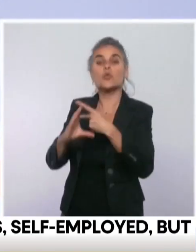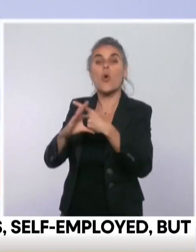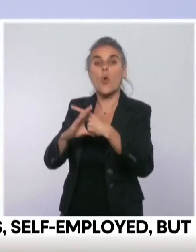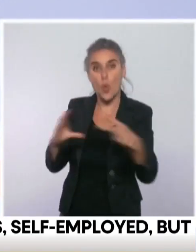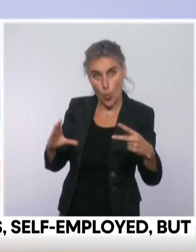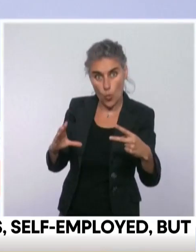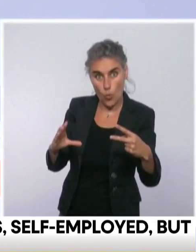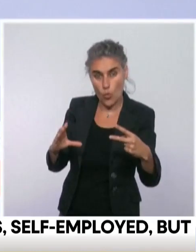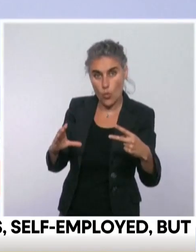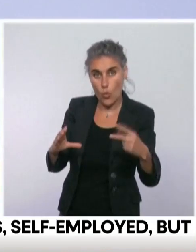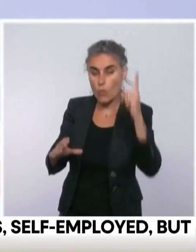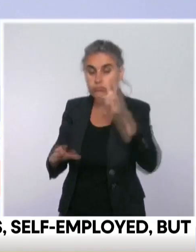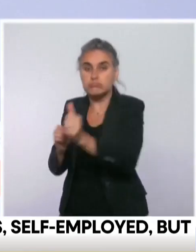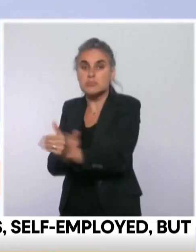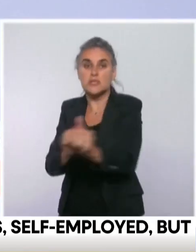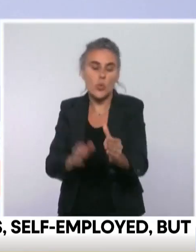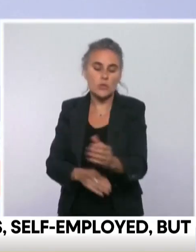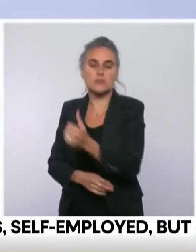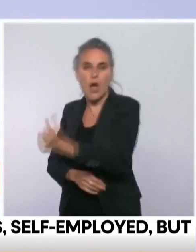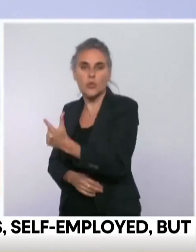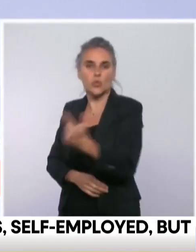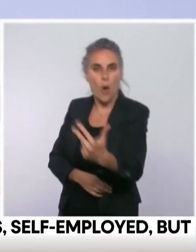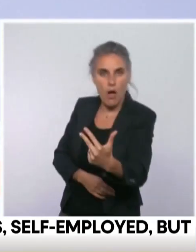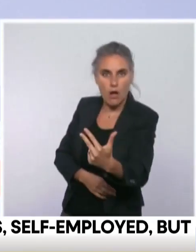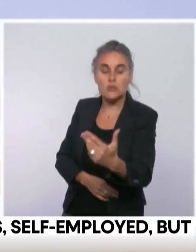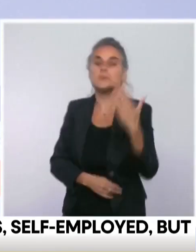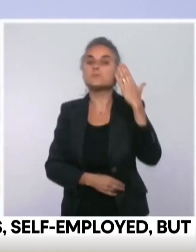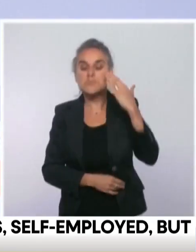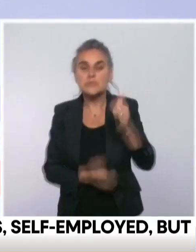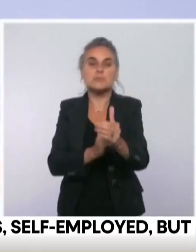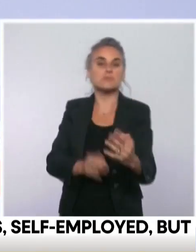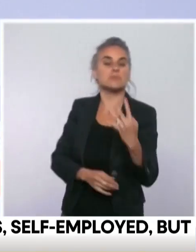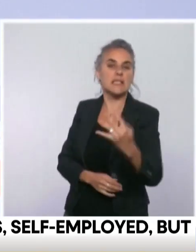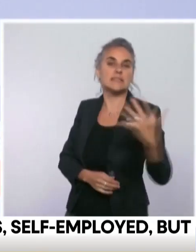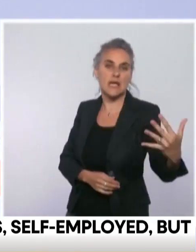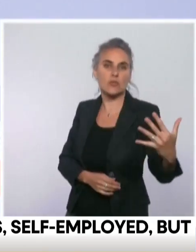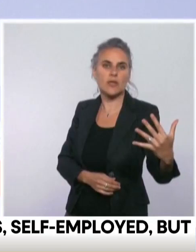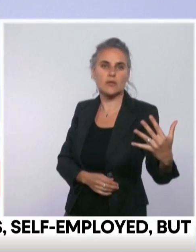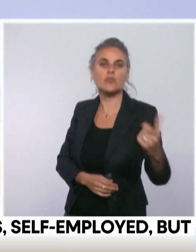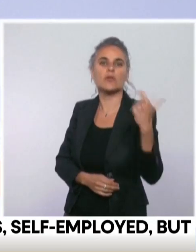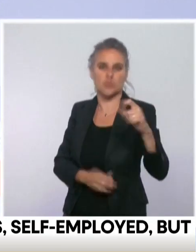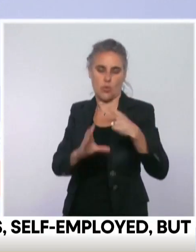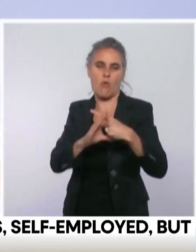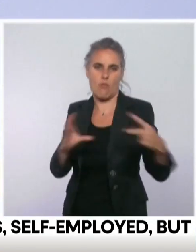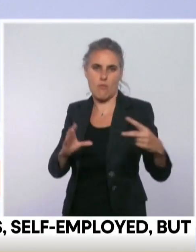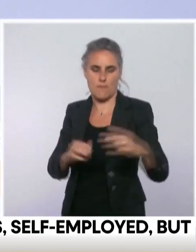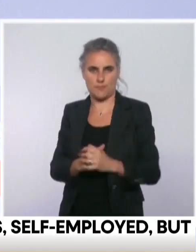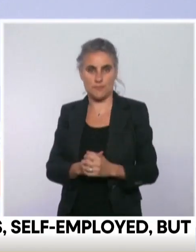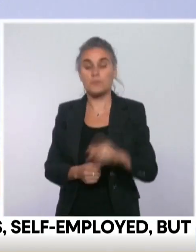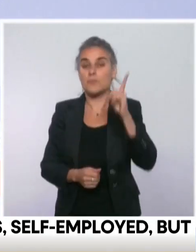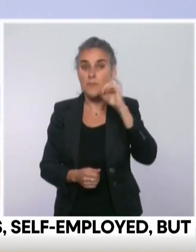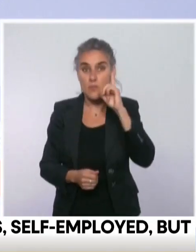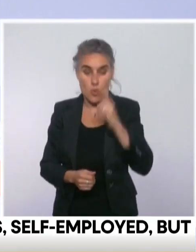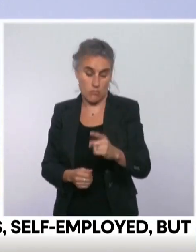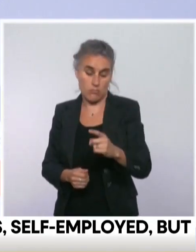1, 2 et 3, et de 100 euros pour les déciles 4 et 5, puisque cette indemnisation couvrira